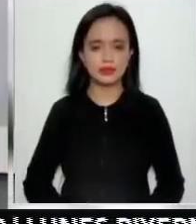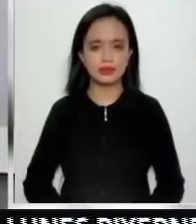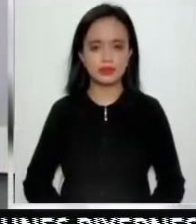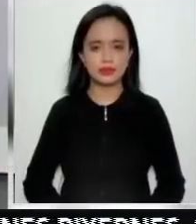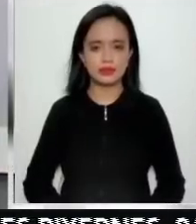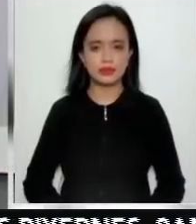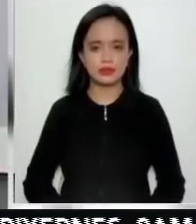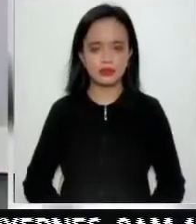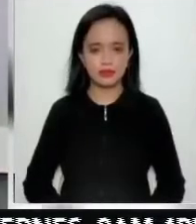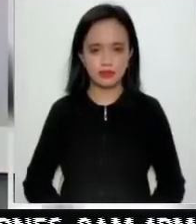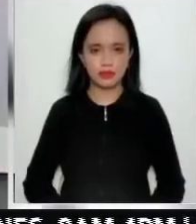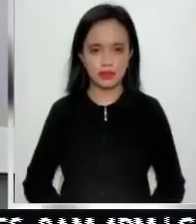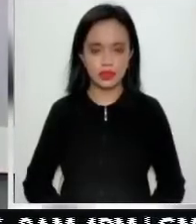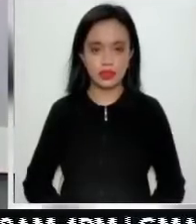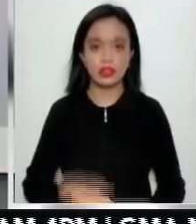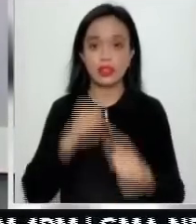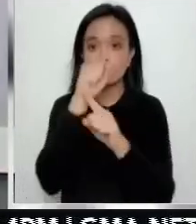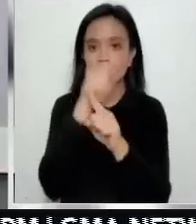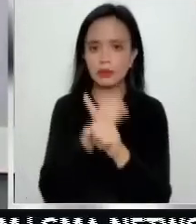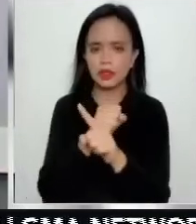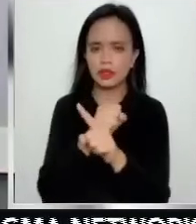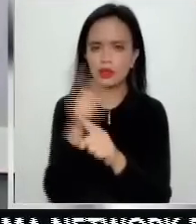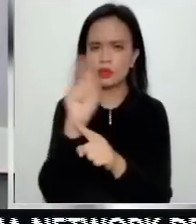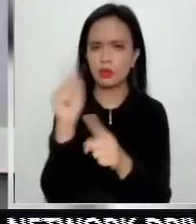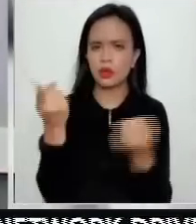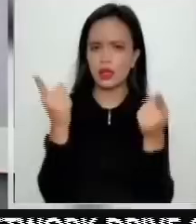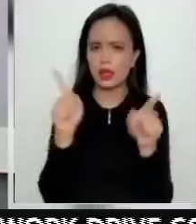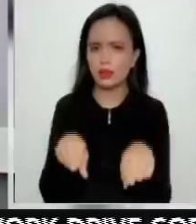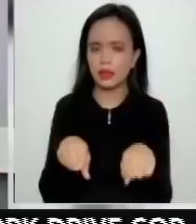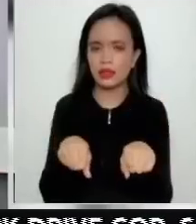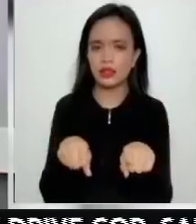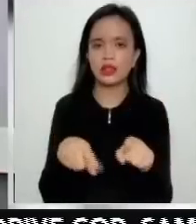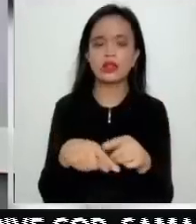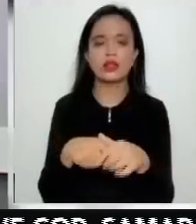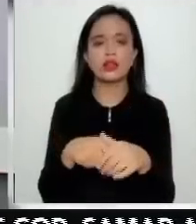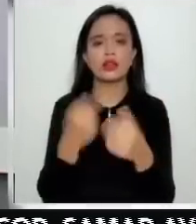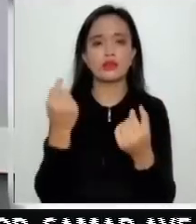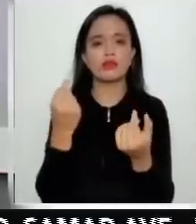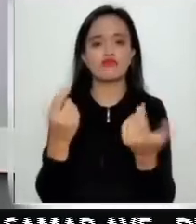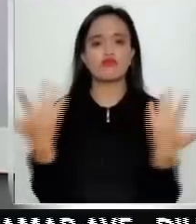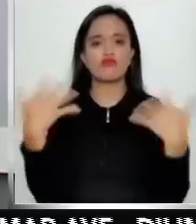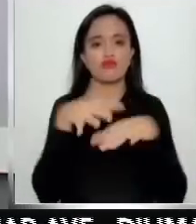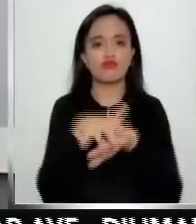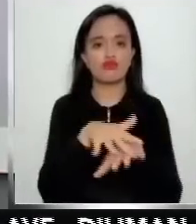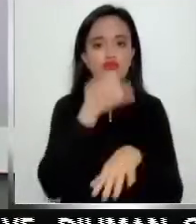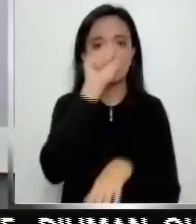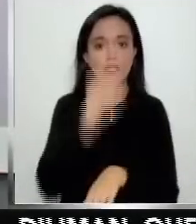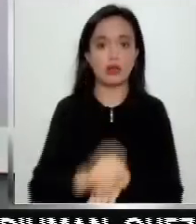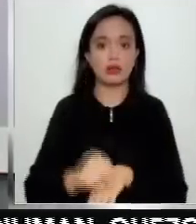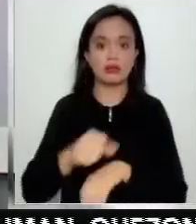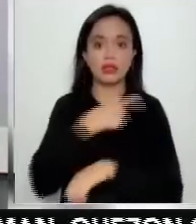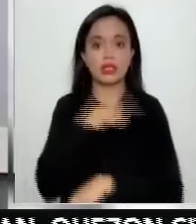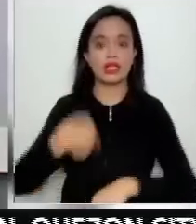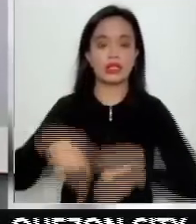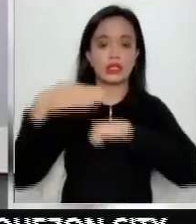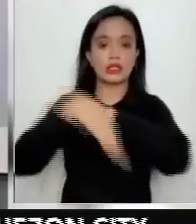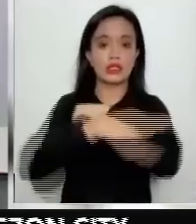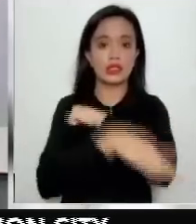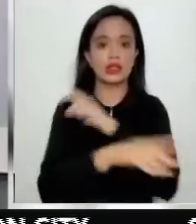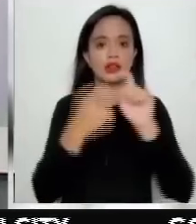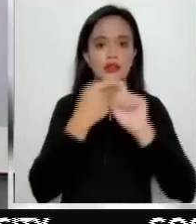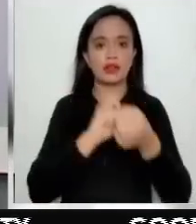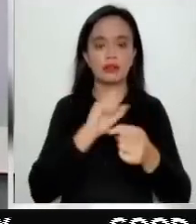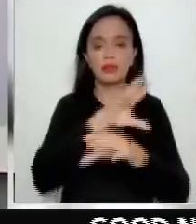Gaganapin sa Setyembre ang kauna-unahang joint military exercises sa South China Sea ng mga bansang kasapi